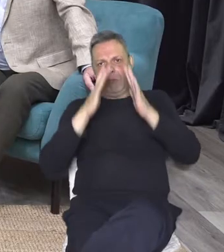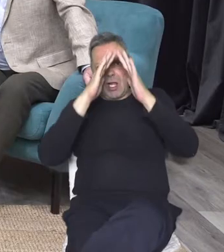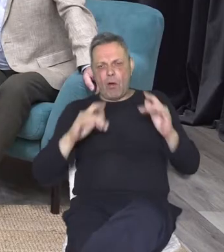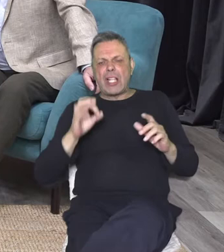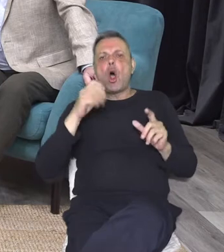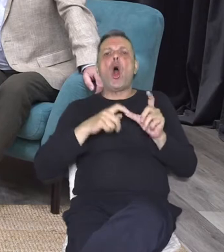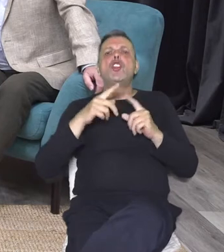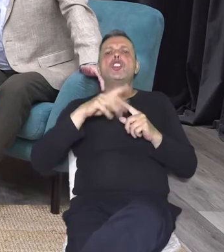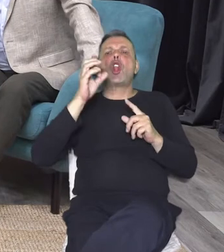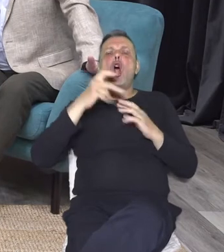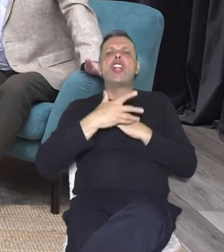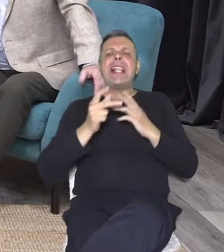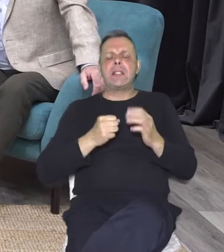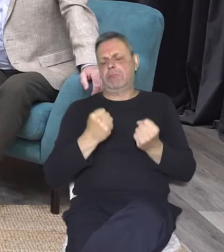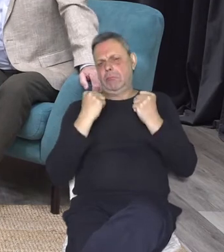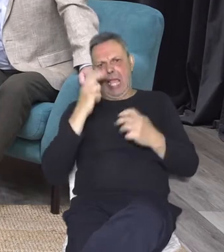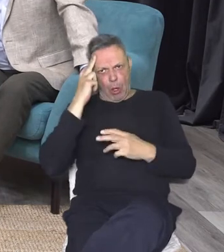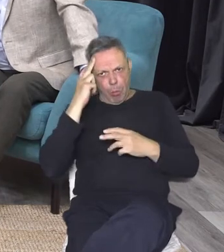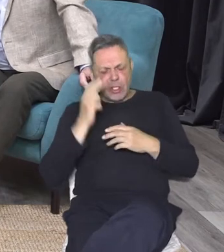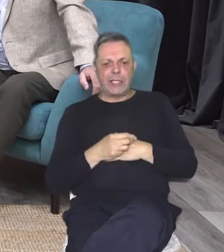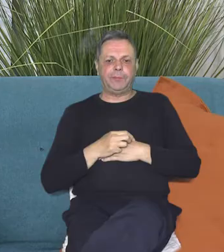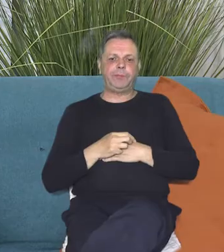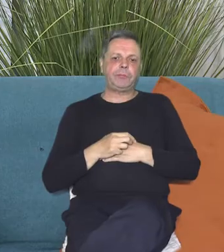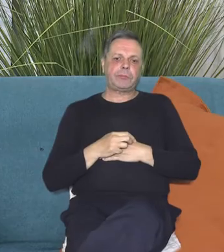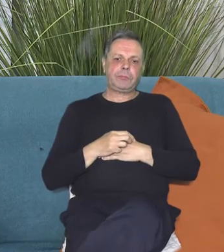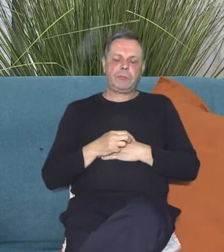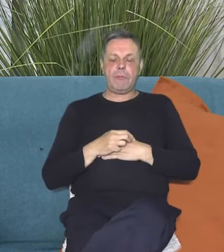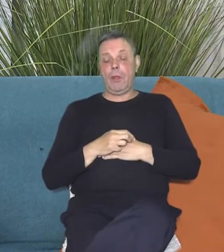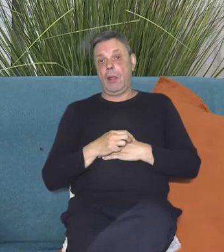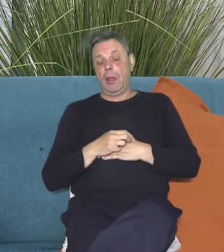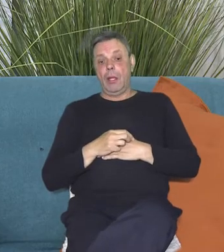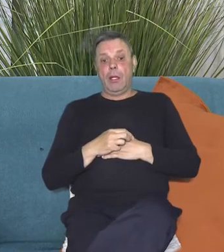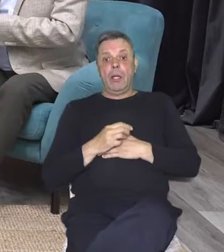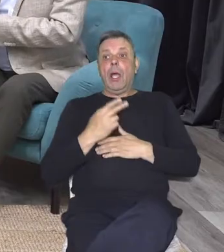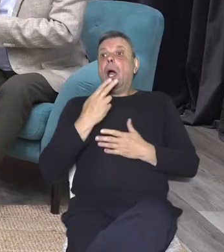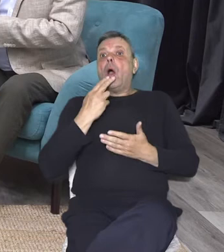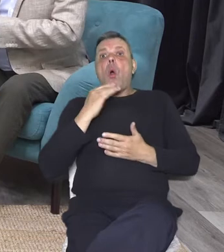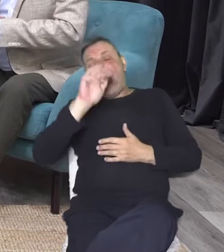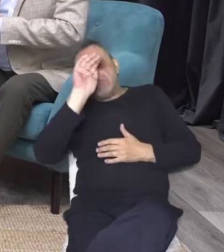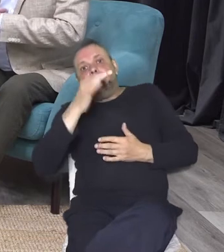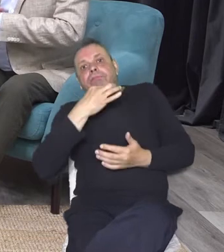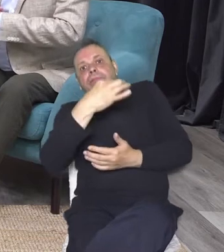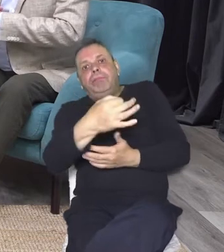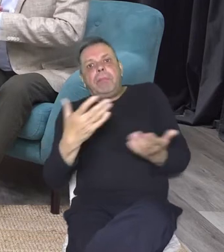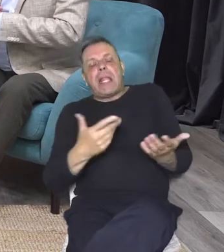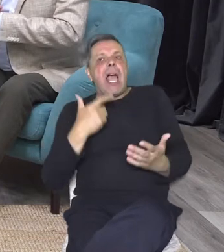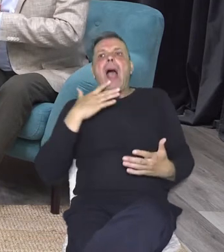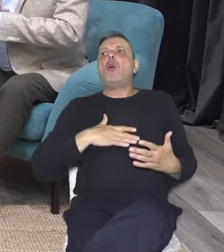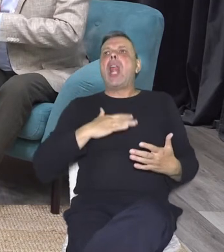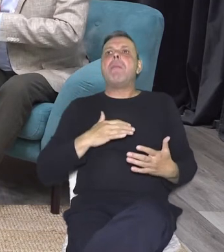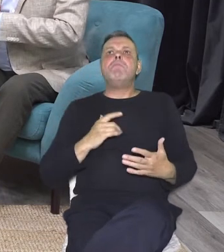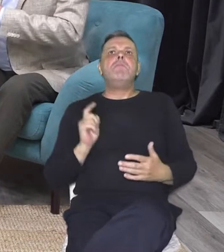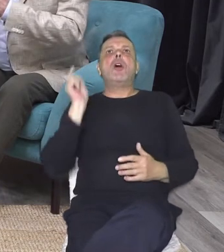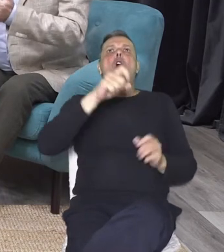stari zamak Ostrožac koji je veoma, veoma poznat kao i kolonija skulptora. Kome se obratiti